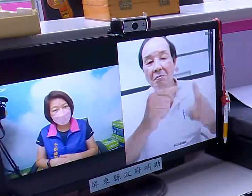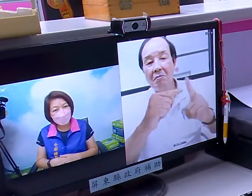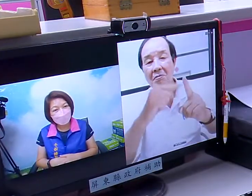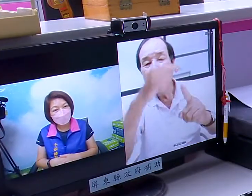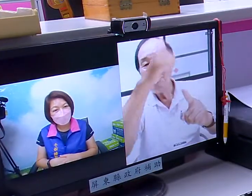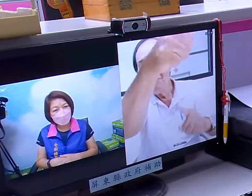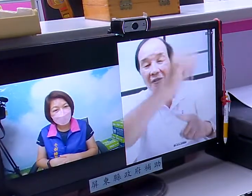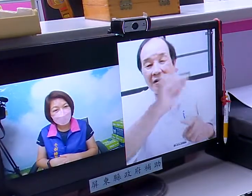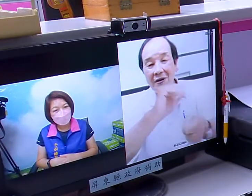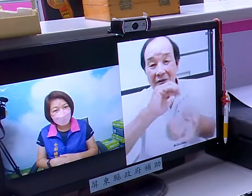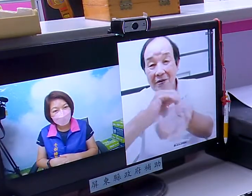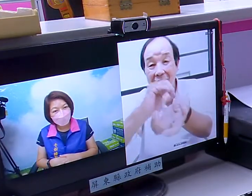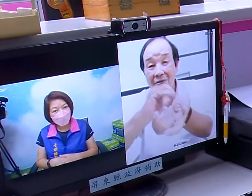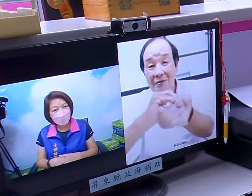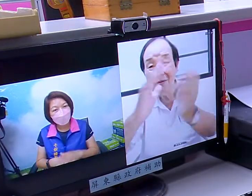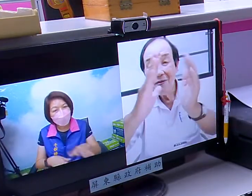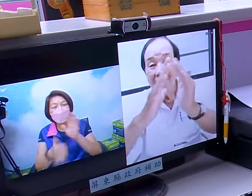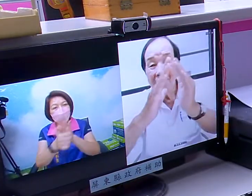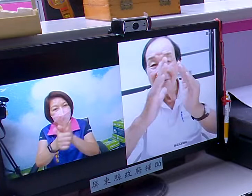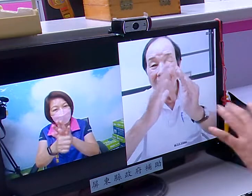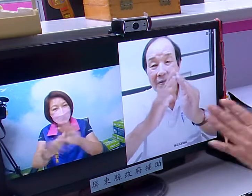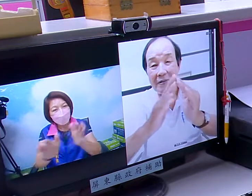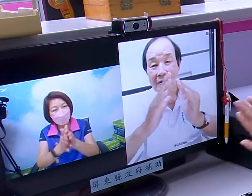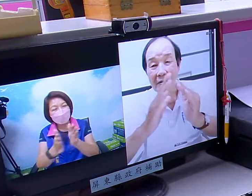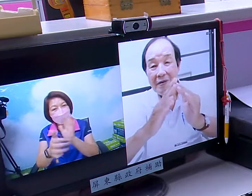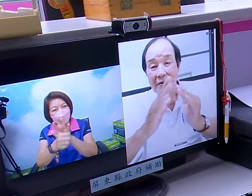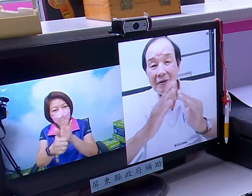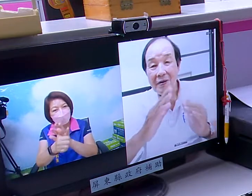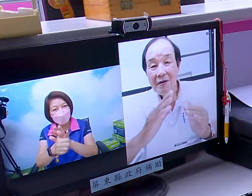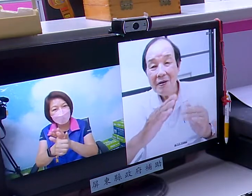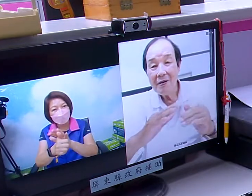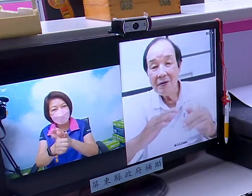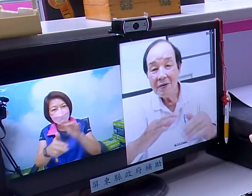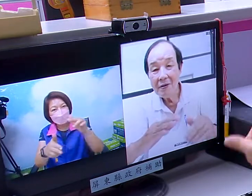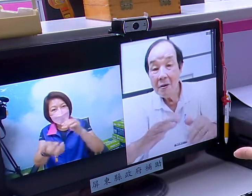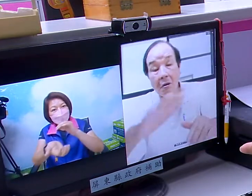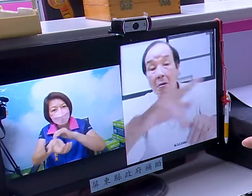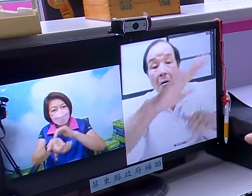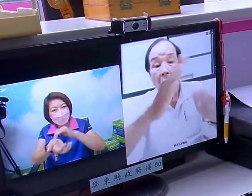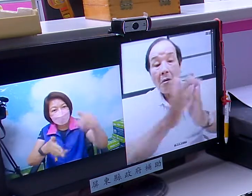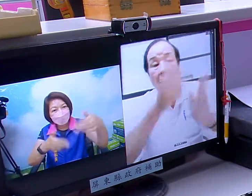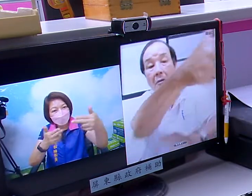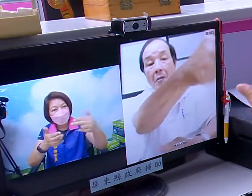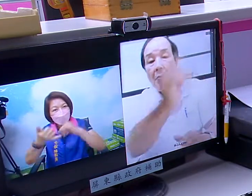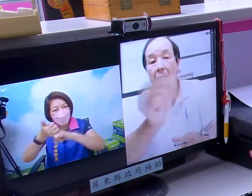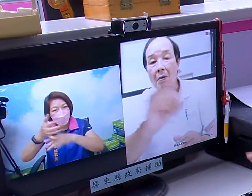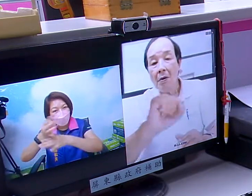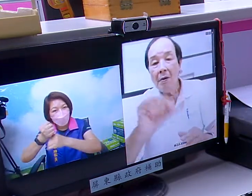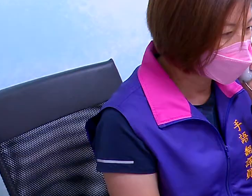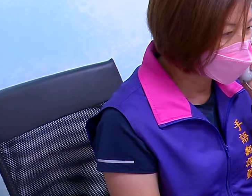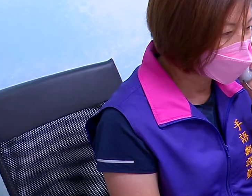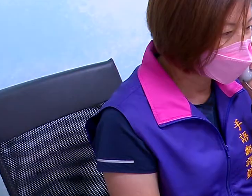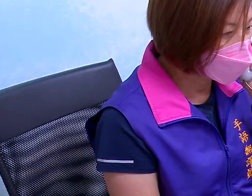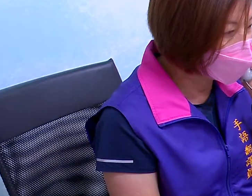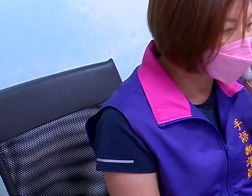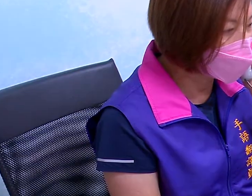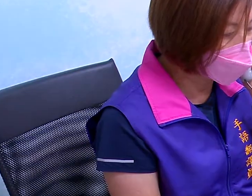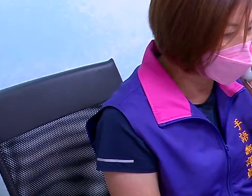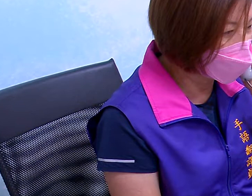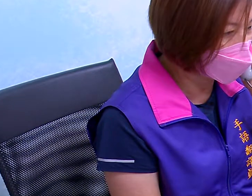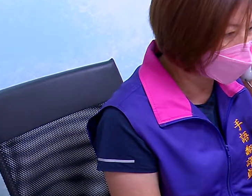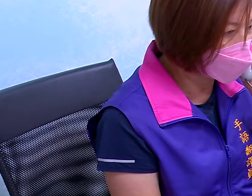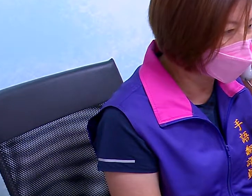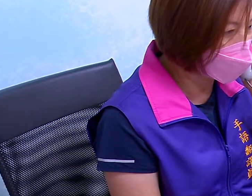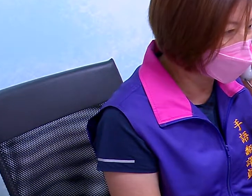个案意思的口译，这是为医病双方能顺畅且有效沟通的重要准备工作。服务窗口联系好诊